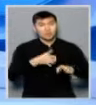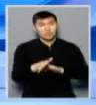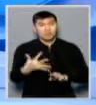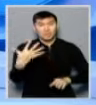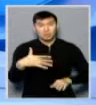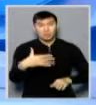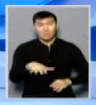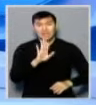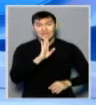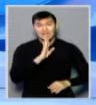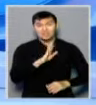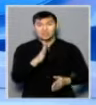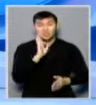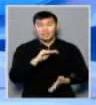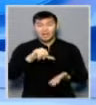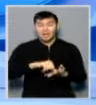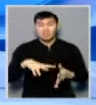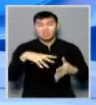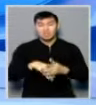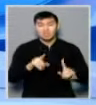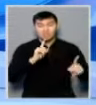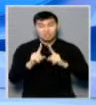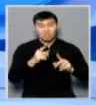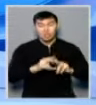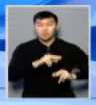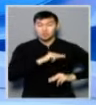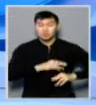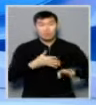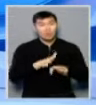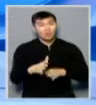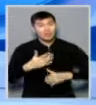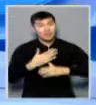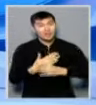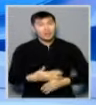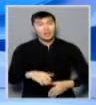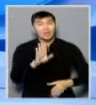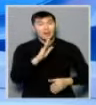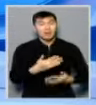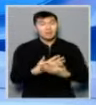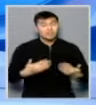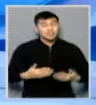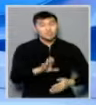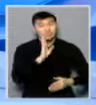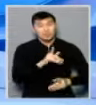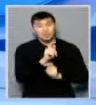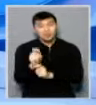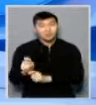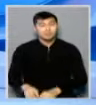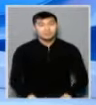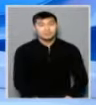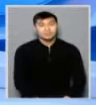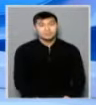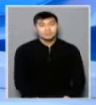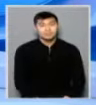50-ге жуық қыз-келіншек қатысты. Сондай-ақ жиында қоғамдық жұмыстарға атсалысып жүрген іскер әйелдер марапатталды.